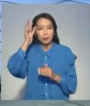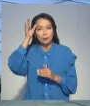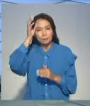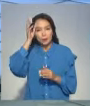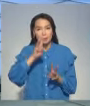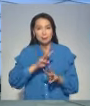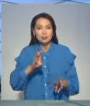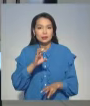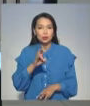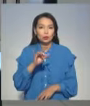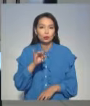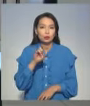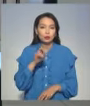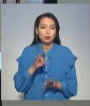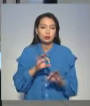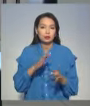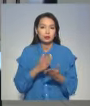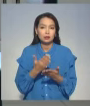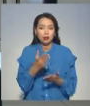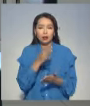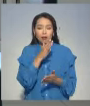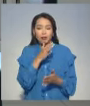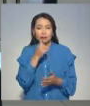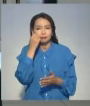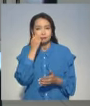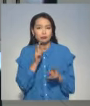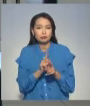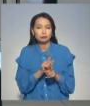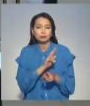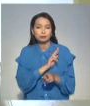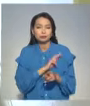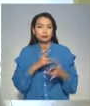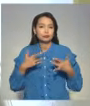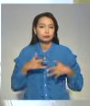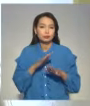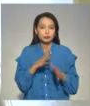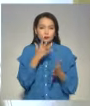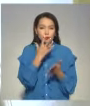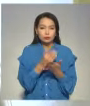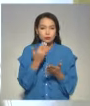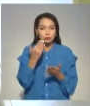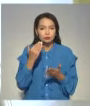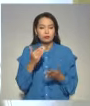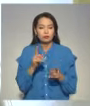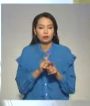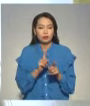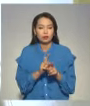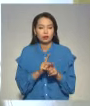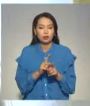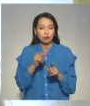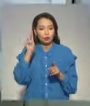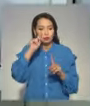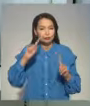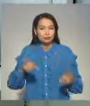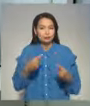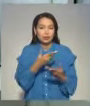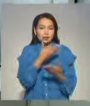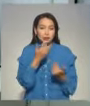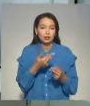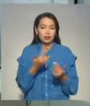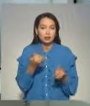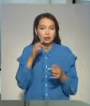Нұрбек айтты. Олардың егде жасқа жетсе де қызметтен кетпеуіне өзгелердің академиялық деңгейге жете алмауы себеп. Қазір елімізде